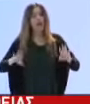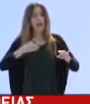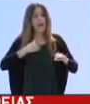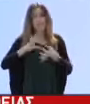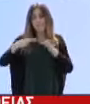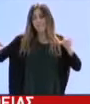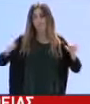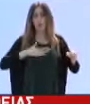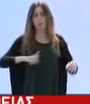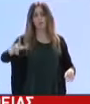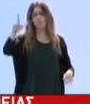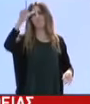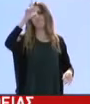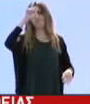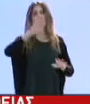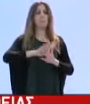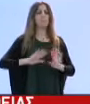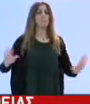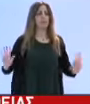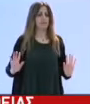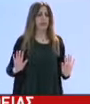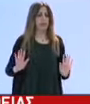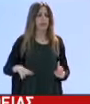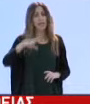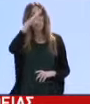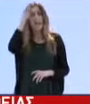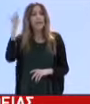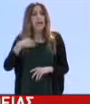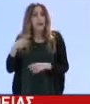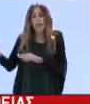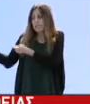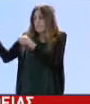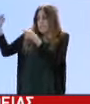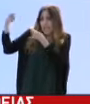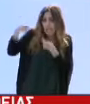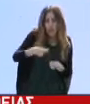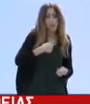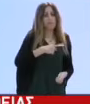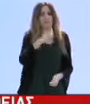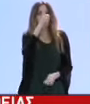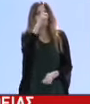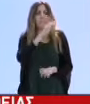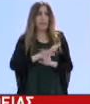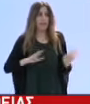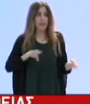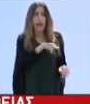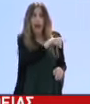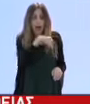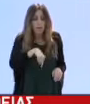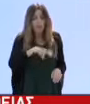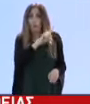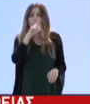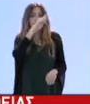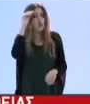υπερήφανοι για τις παρακαταθήκες που μας κληροδότησε ο ιδρυτής μας. Διότι μην το ξεχνάτε αυτό ποτέ. Μέσα